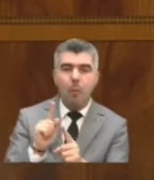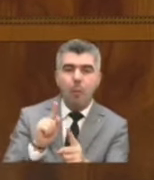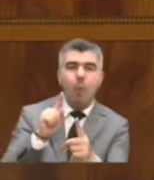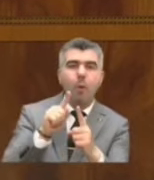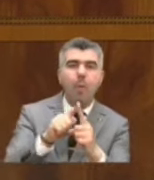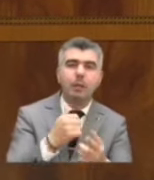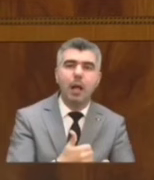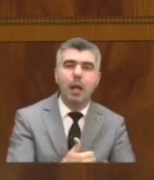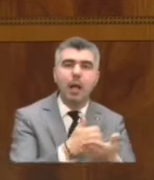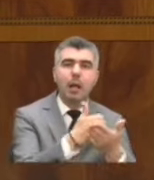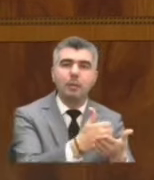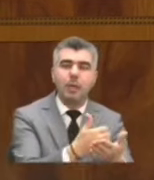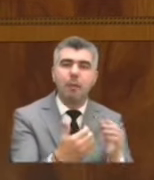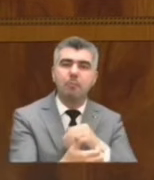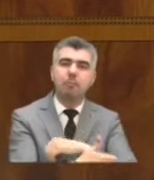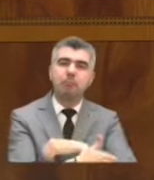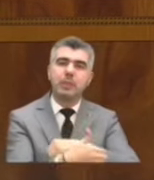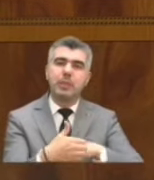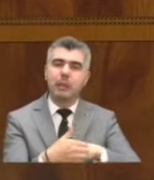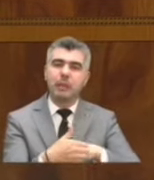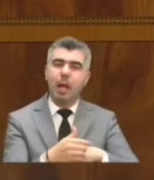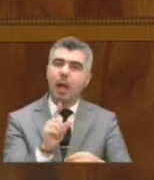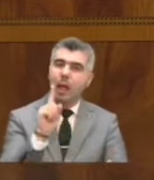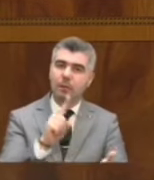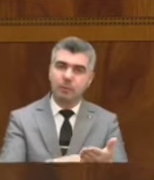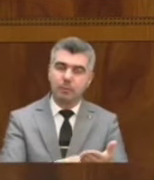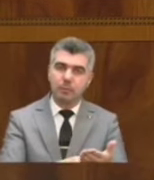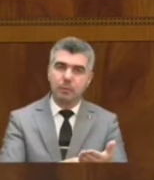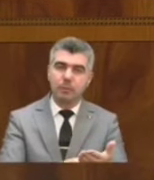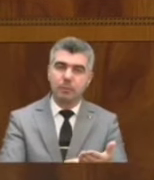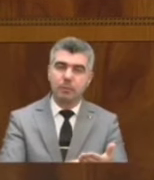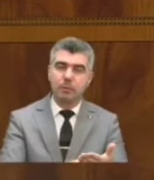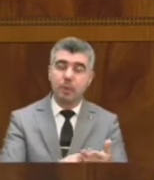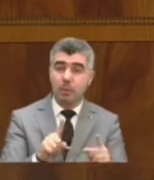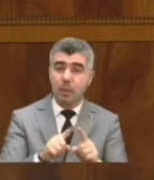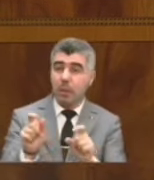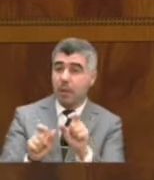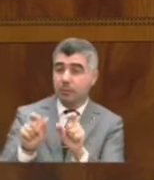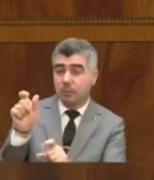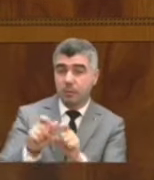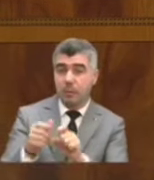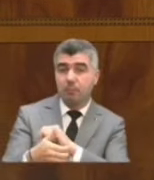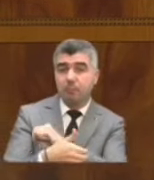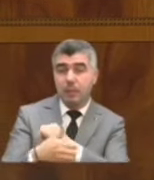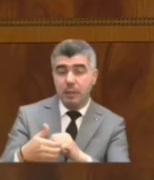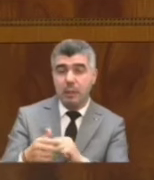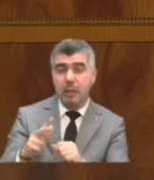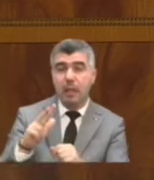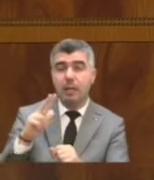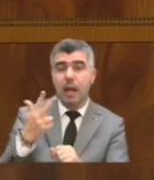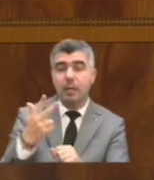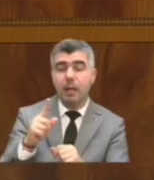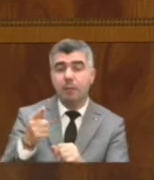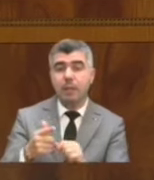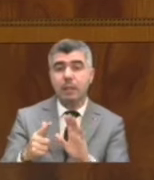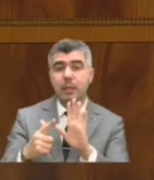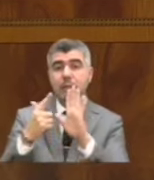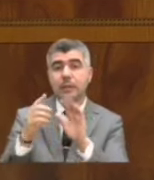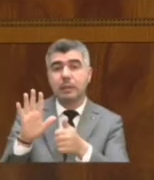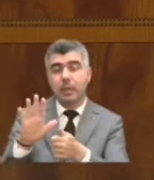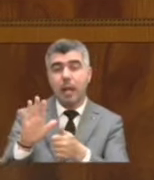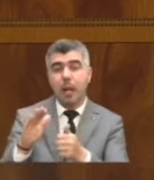مباشرة لأولئك الذين يحتاجونها؟ هذه الطبقات اللي تكلمت عليها اللي هي 3.6 مليون تاع